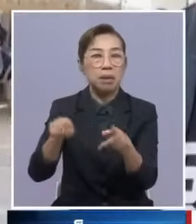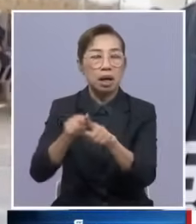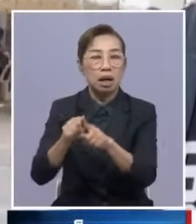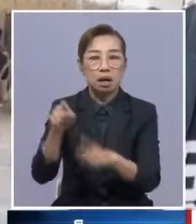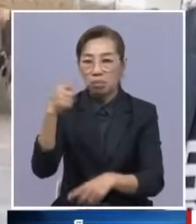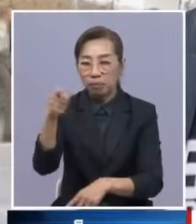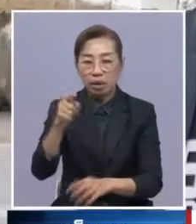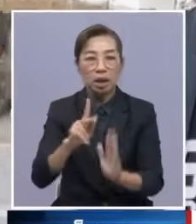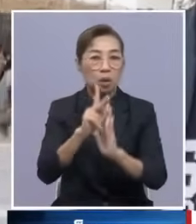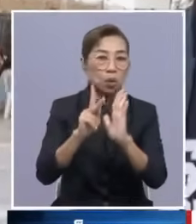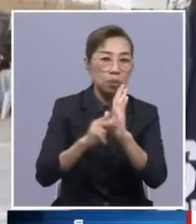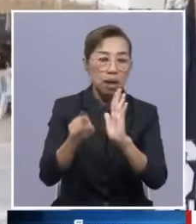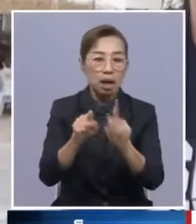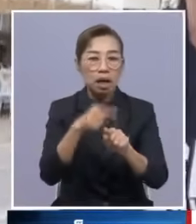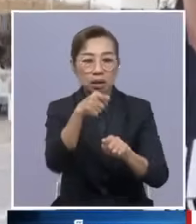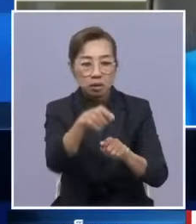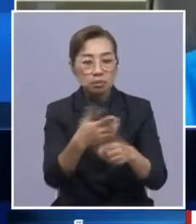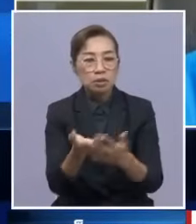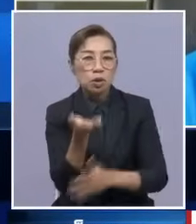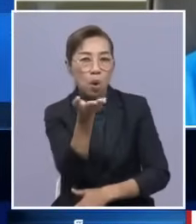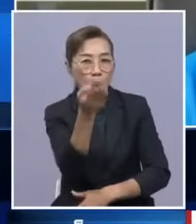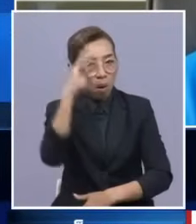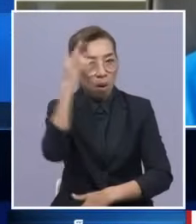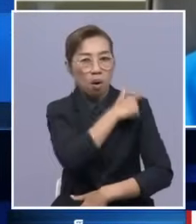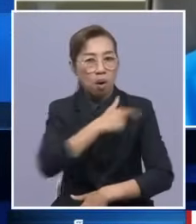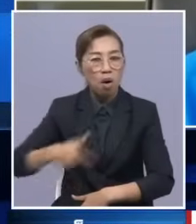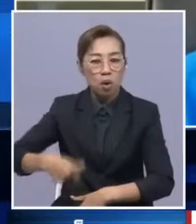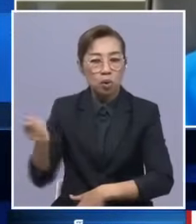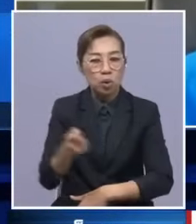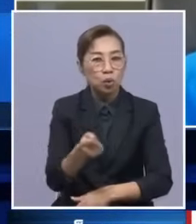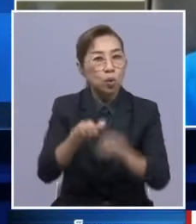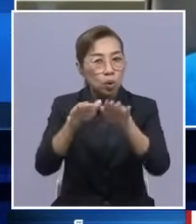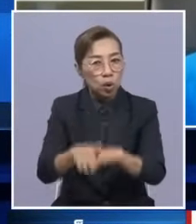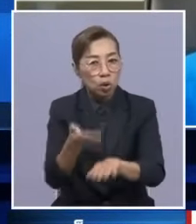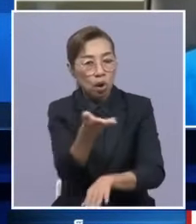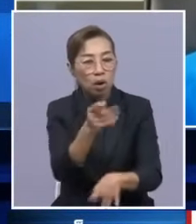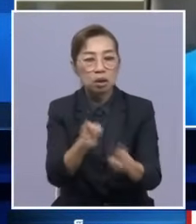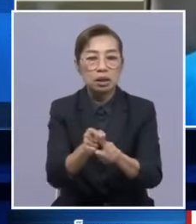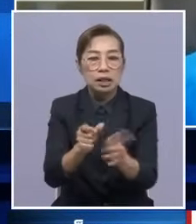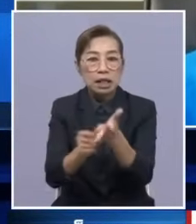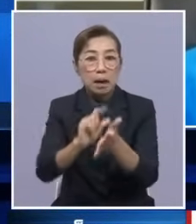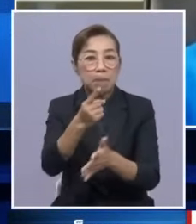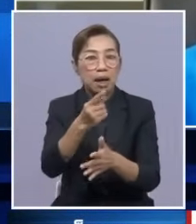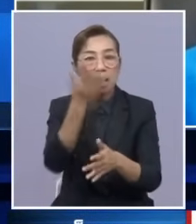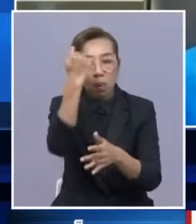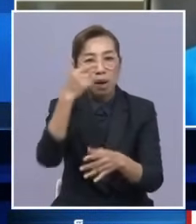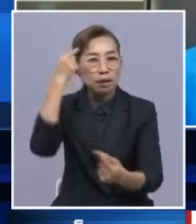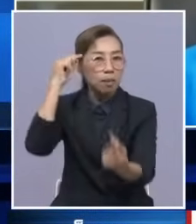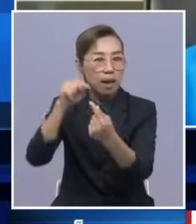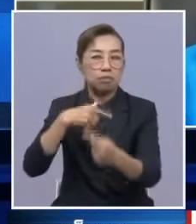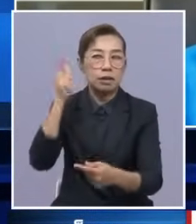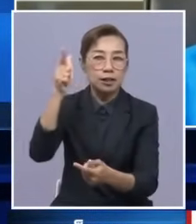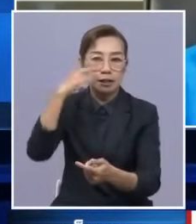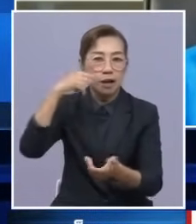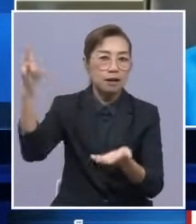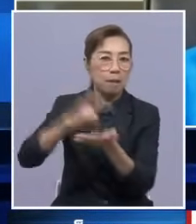ธรรมทำให้นักโทษอื่นๆได้รับความเดือดร้อนไปด้วยมีเจตนาเพียงเพื่อไม่ให้นายกทักษิณกลับเข้ามาในประเทศหรือหาก